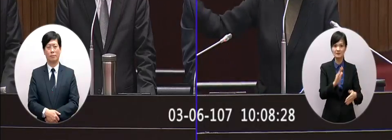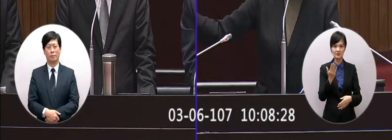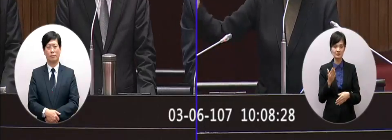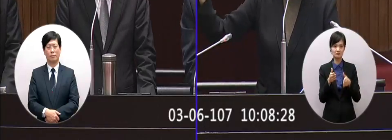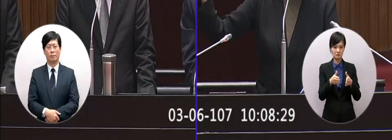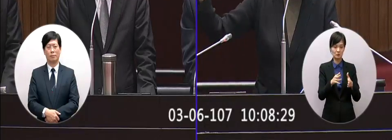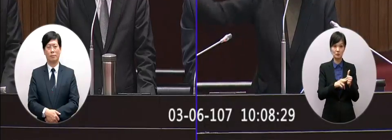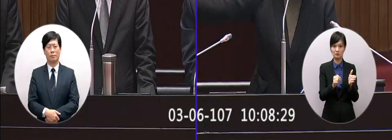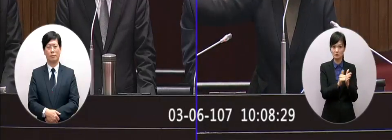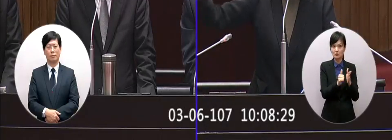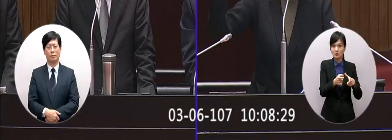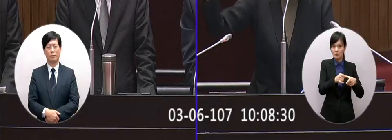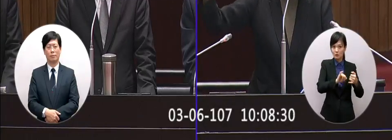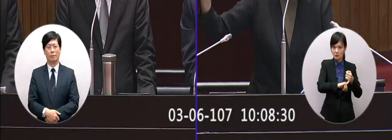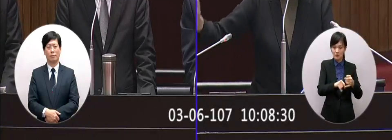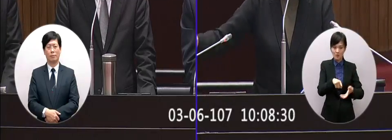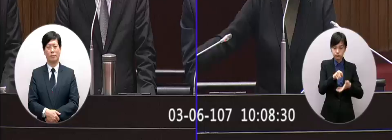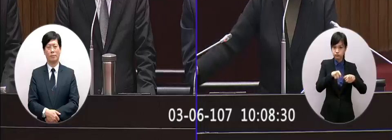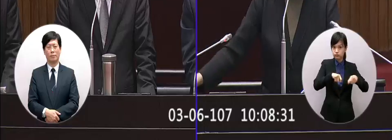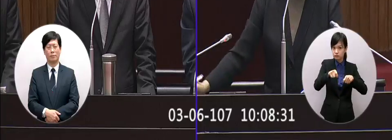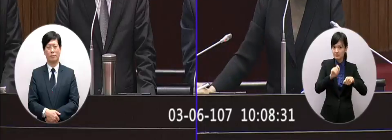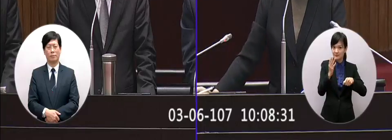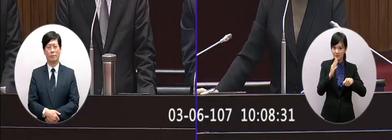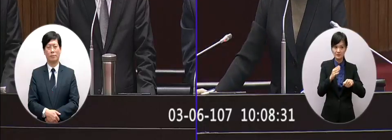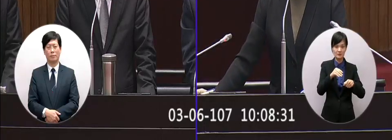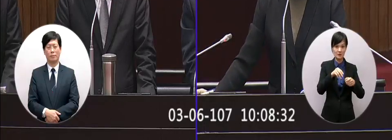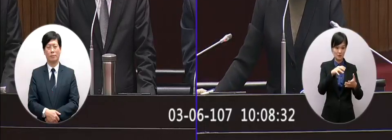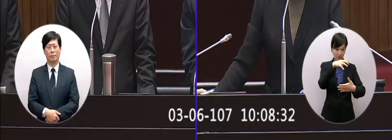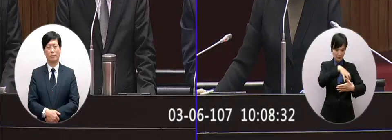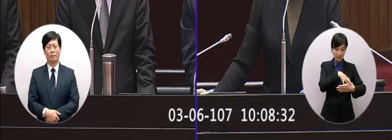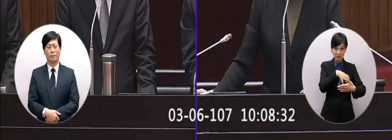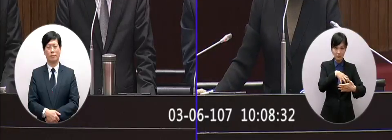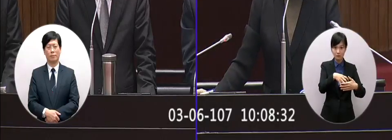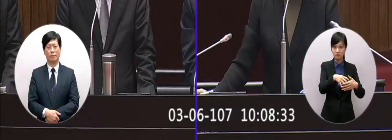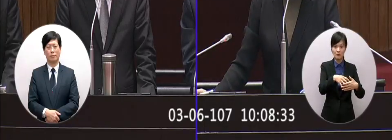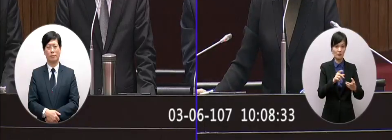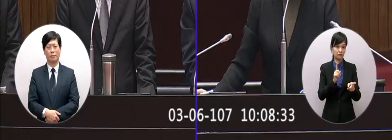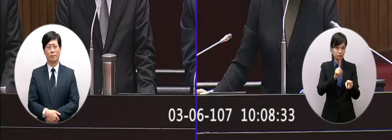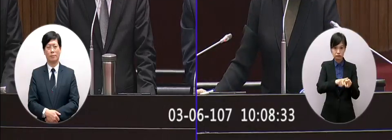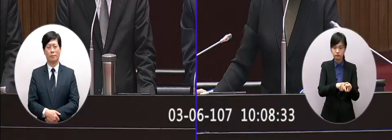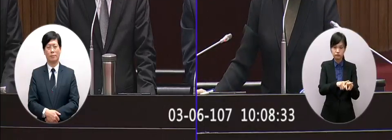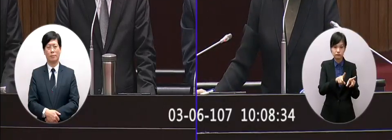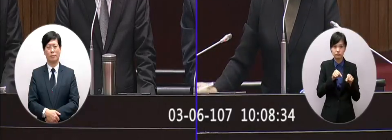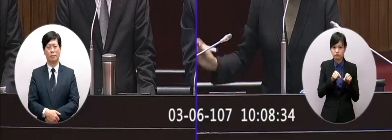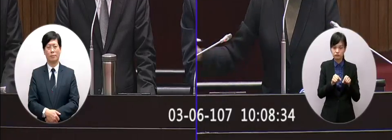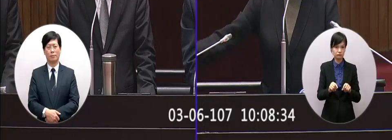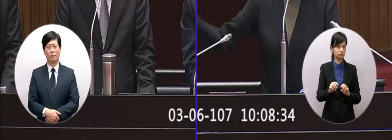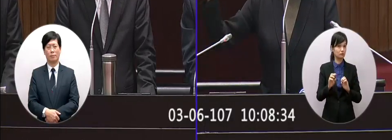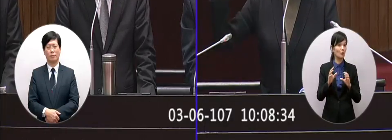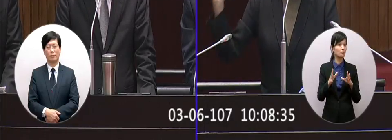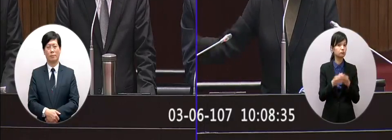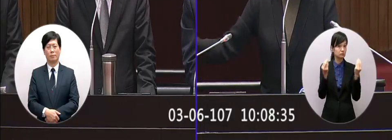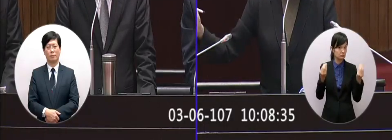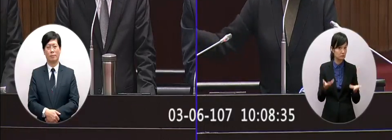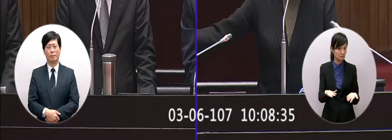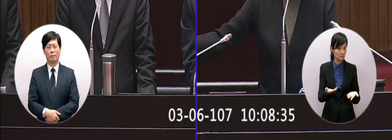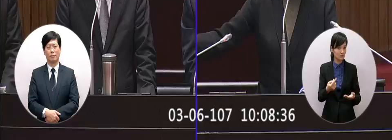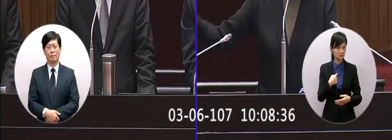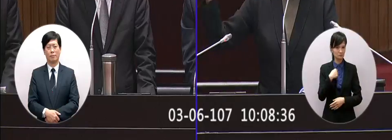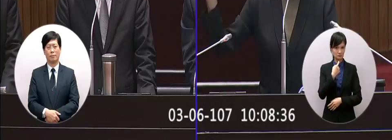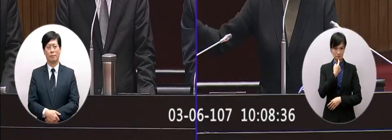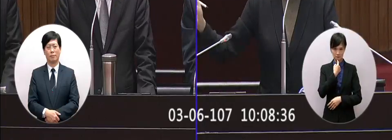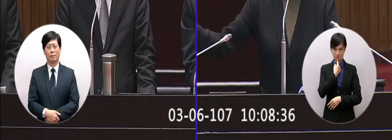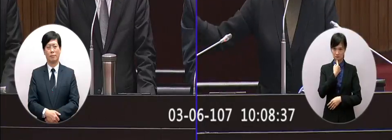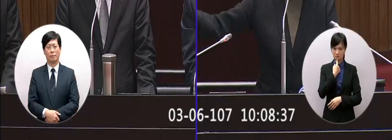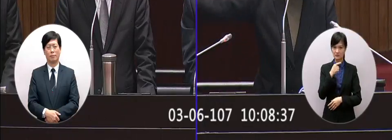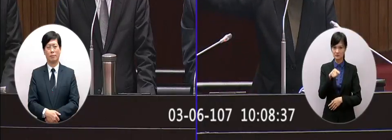约公约你们要提案不用遵守。所以本席在这里合理的怀疑ODA 计划的布